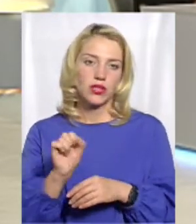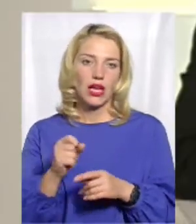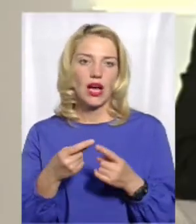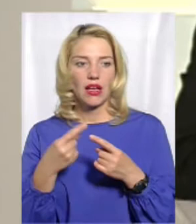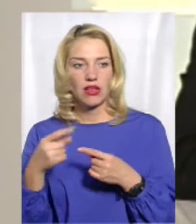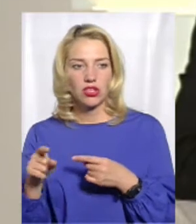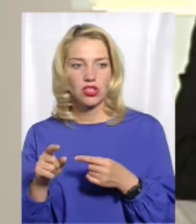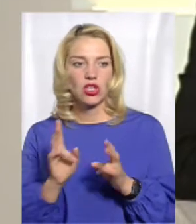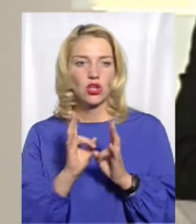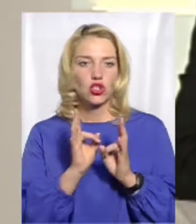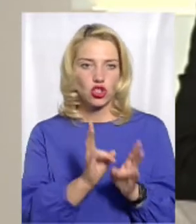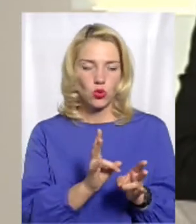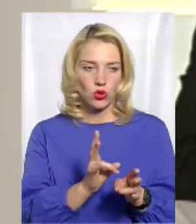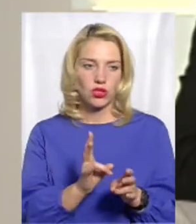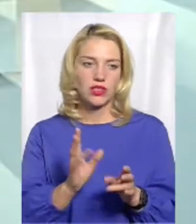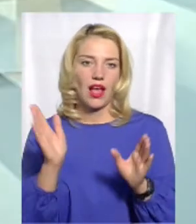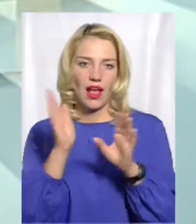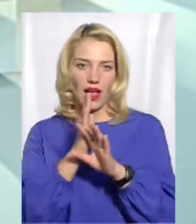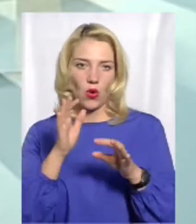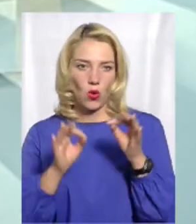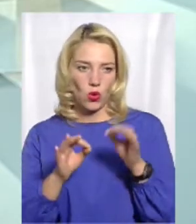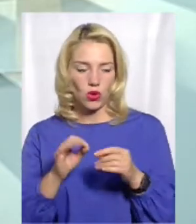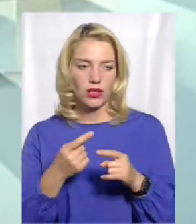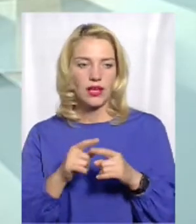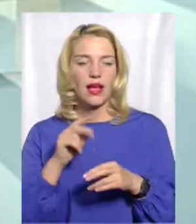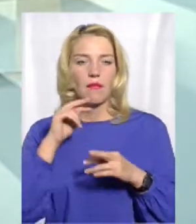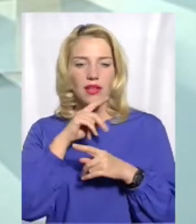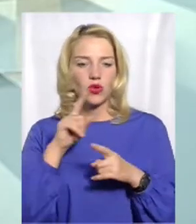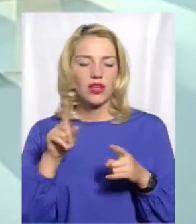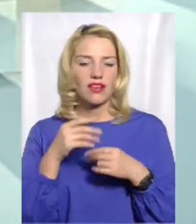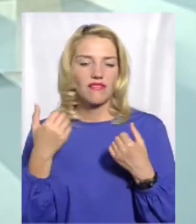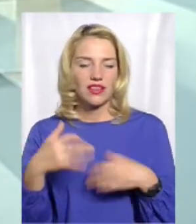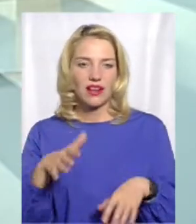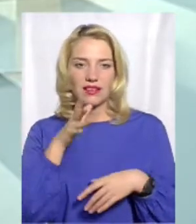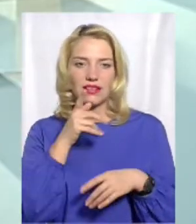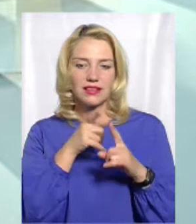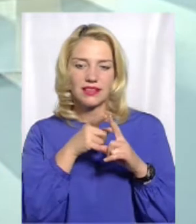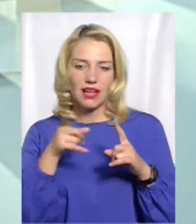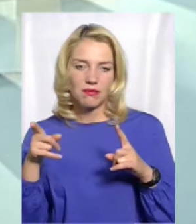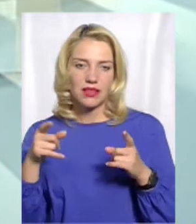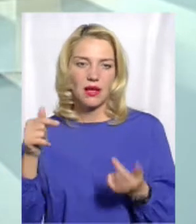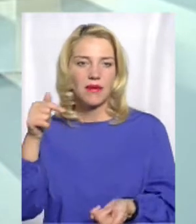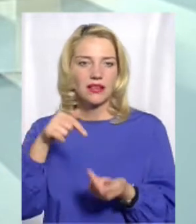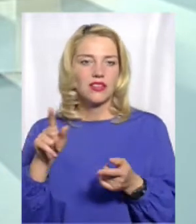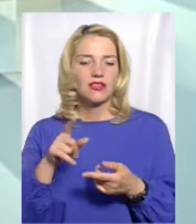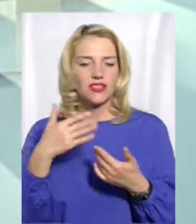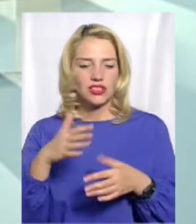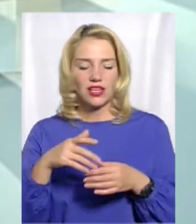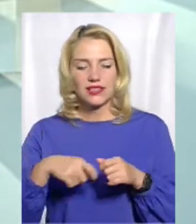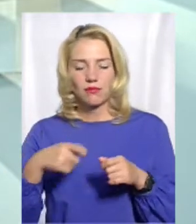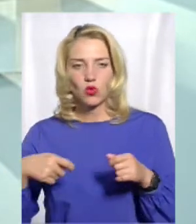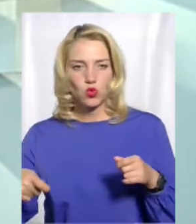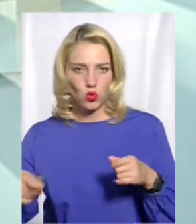іншої шкодять екології. Як так виходить? Медикаменти, які втратили свій термін придатності, тобто прострочені медикаменти, які залишилися в